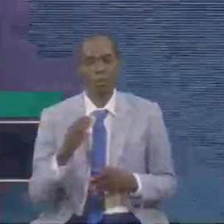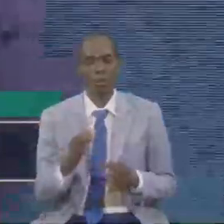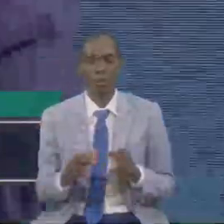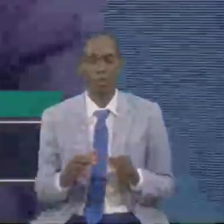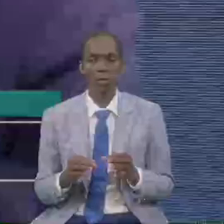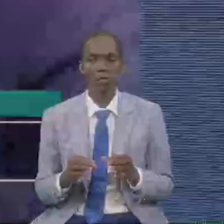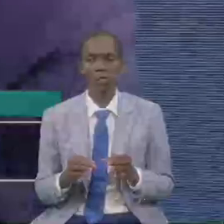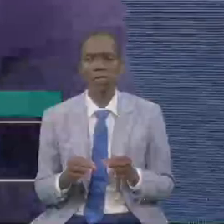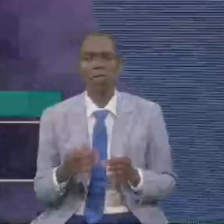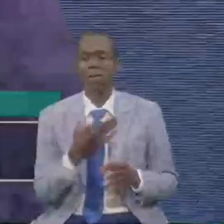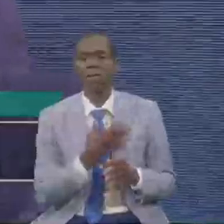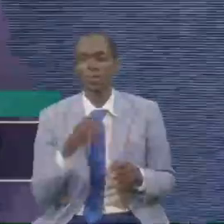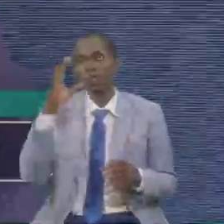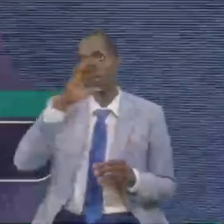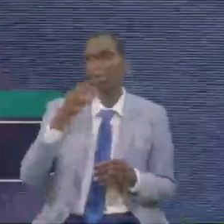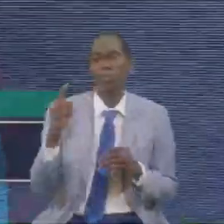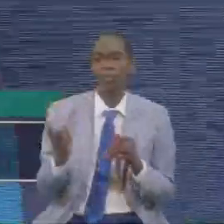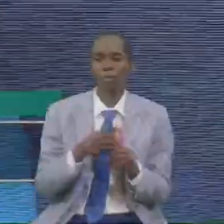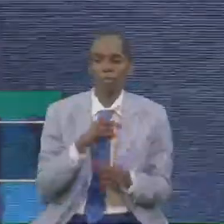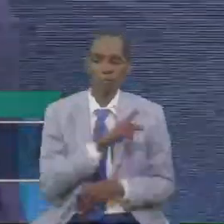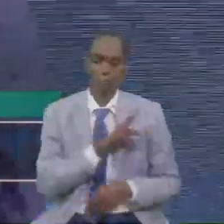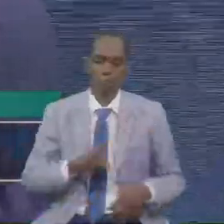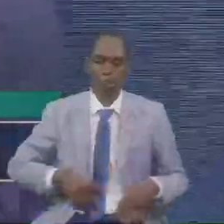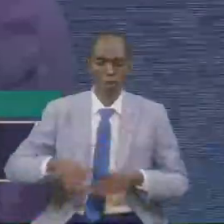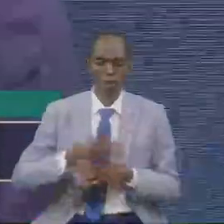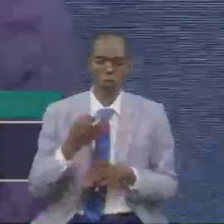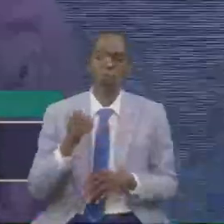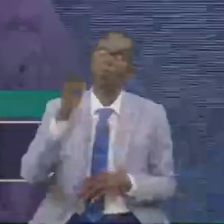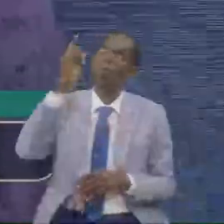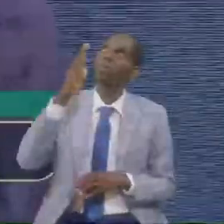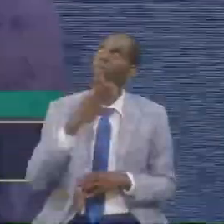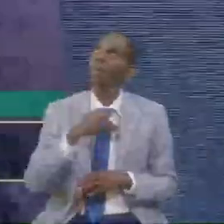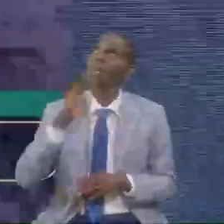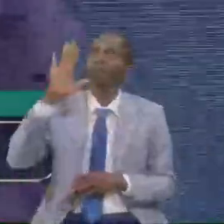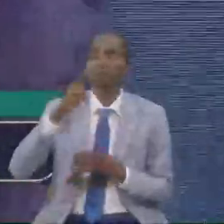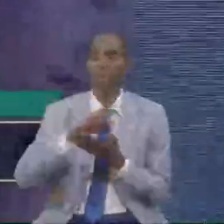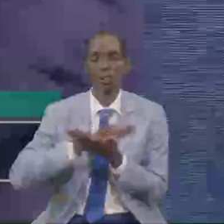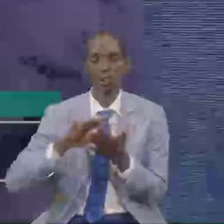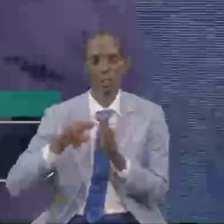Cherchez premièrement le royaume de Dieu et sa justice, et toutes ces choses vous seront données par-dessus tout.